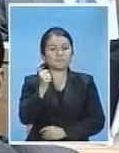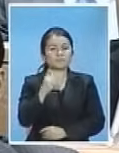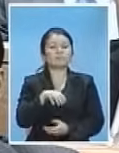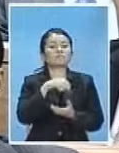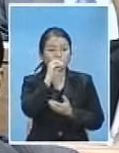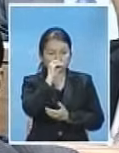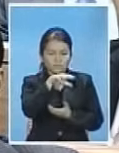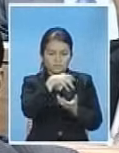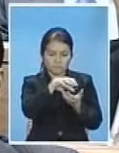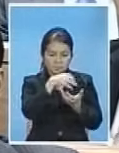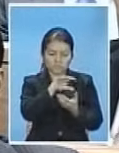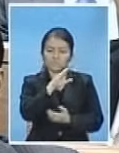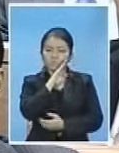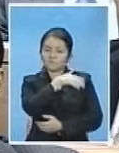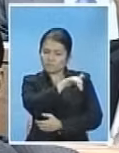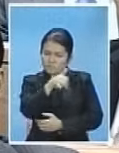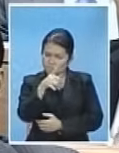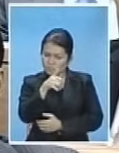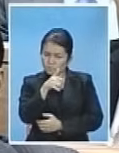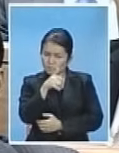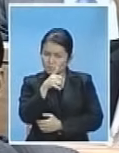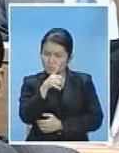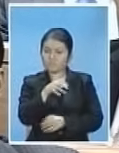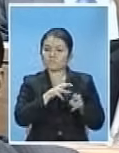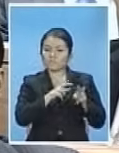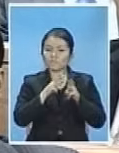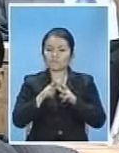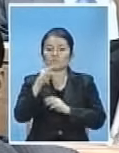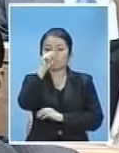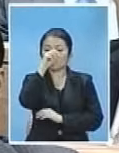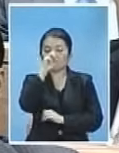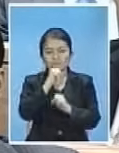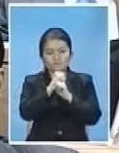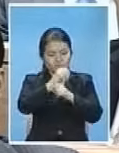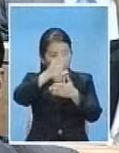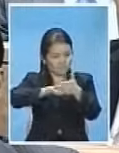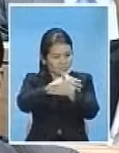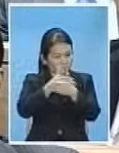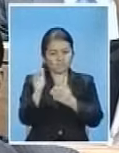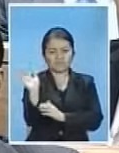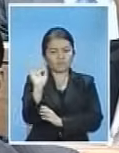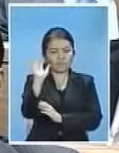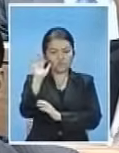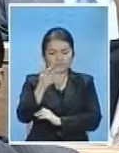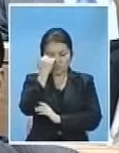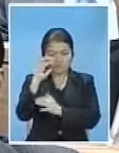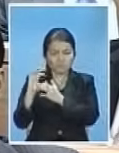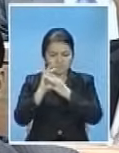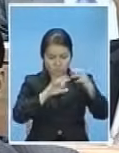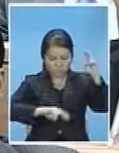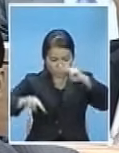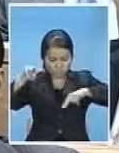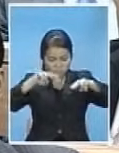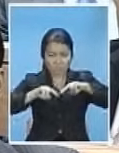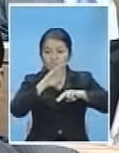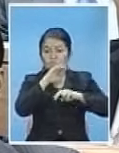าถ้าไม่แน่ใจอย่าเอาประเทศไปทดลองนโยบายความมั่นคงของชาติเพ